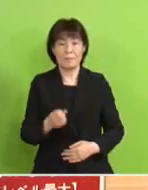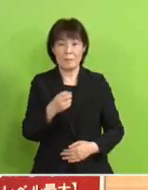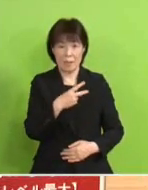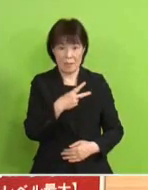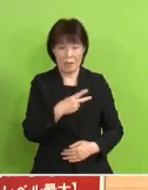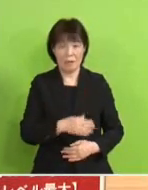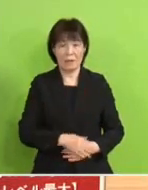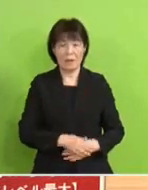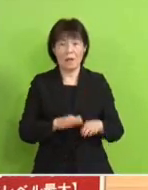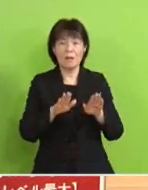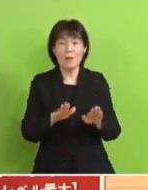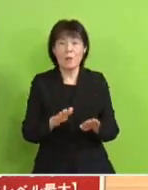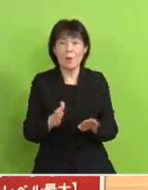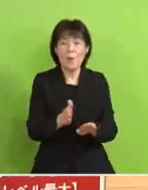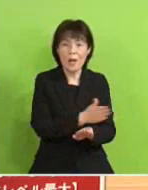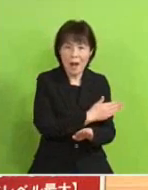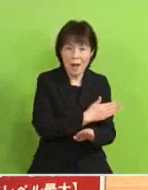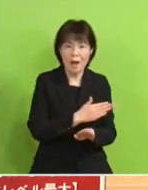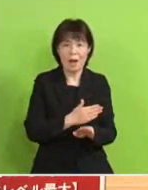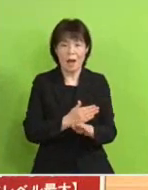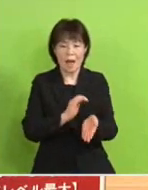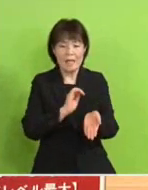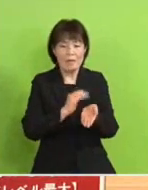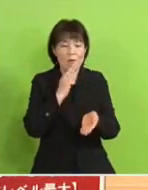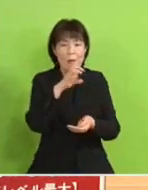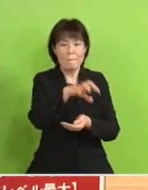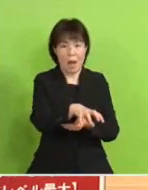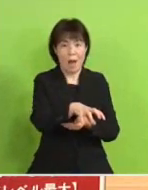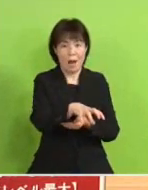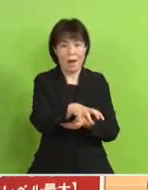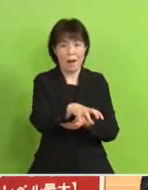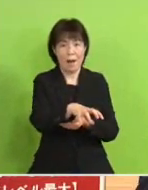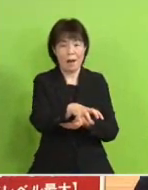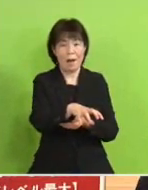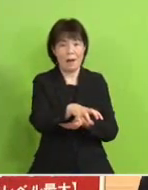なお、本日夜、医療現場の、